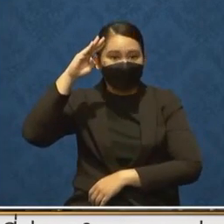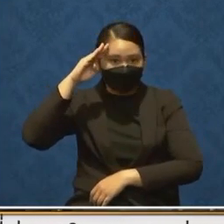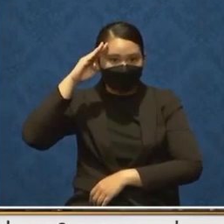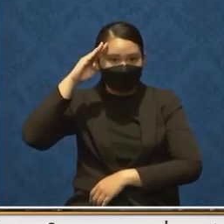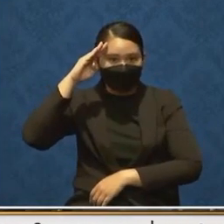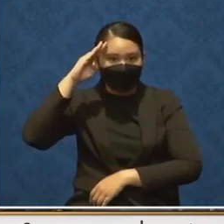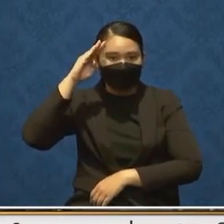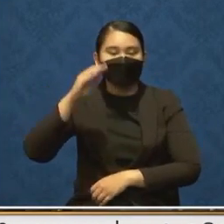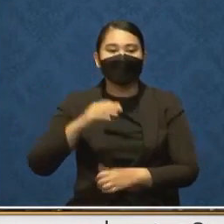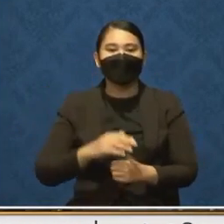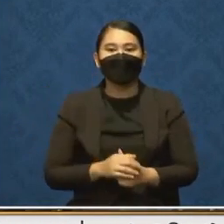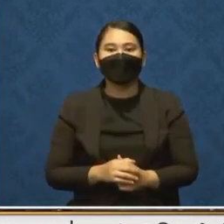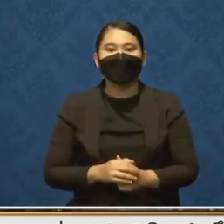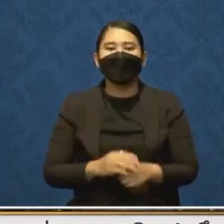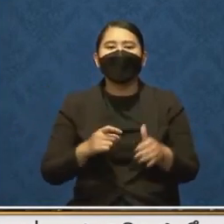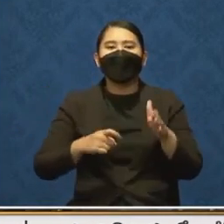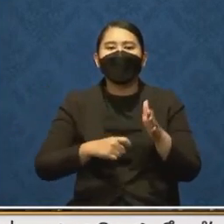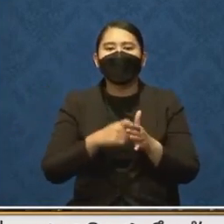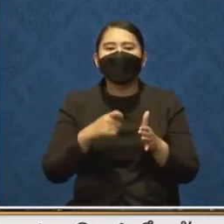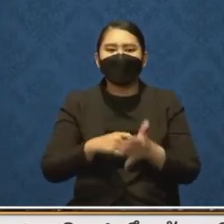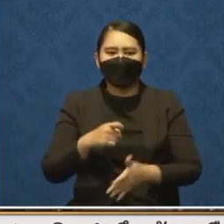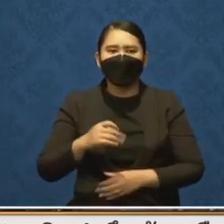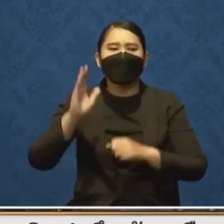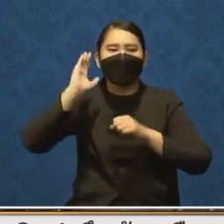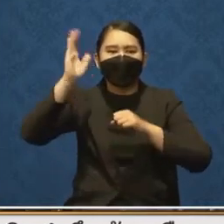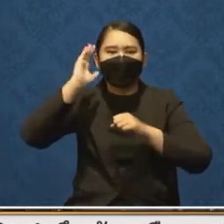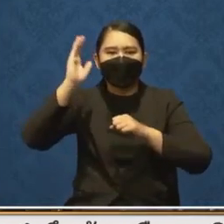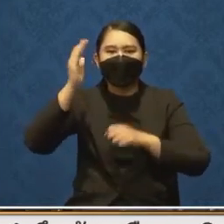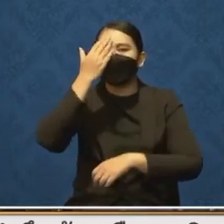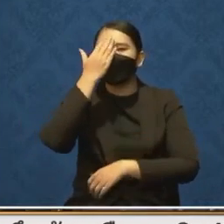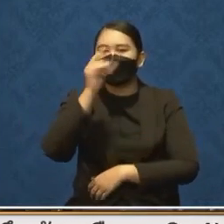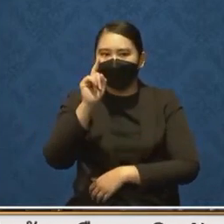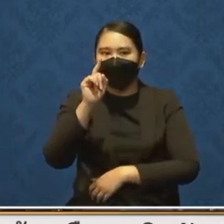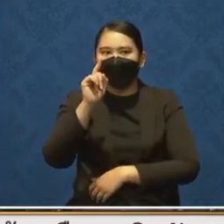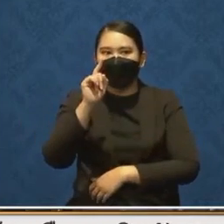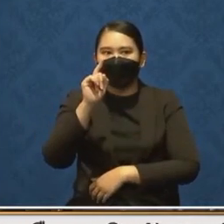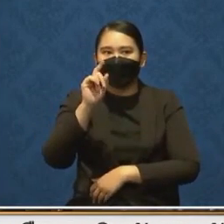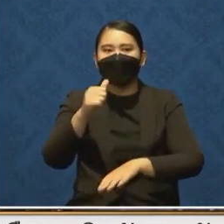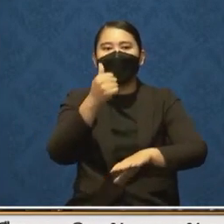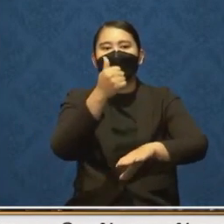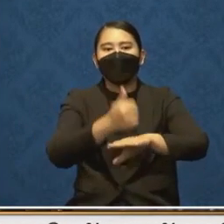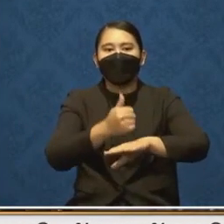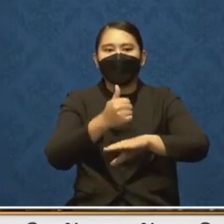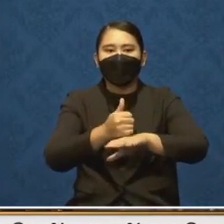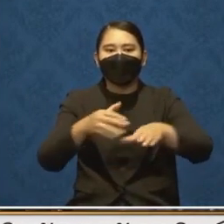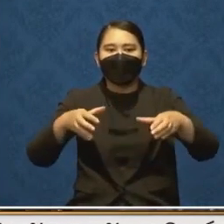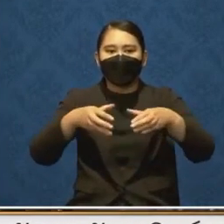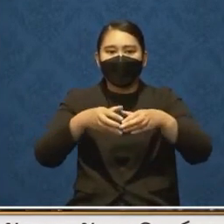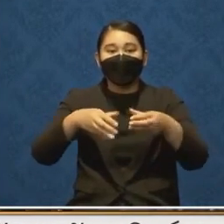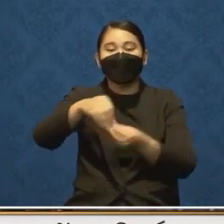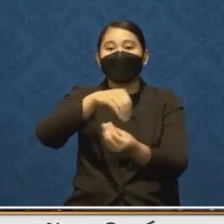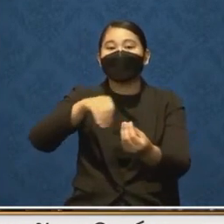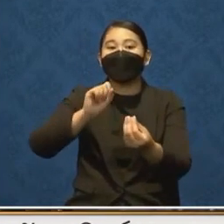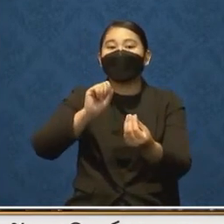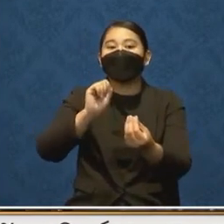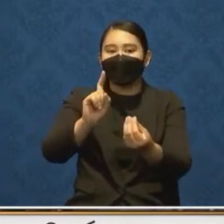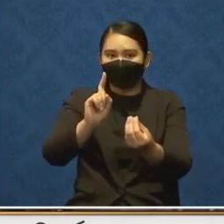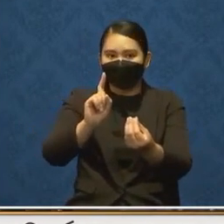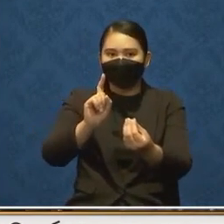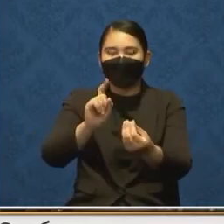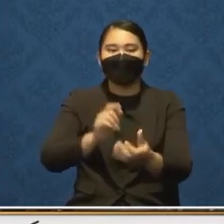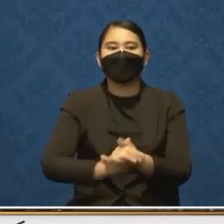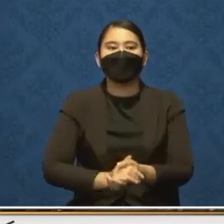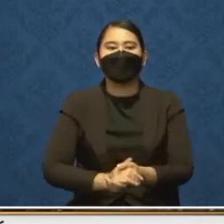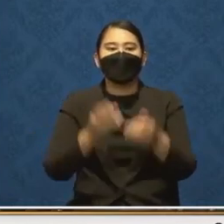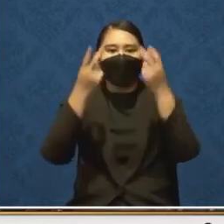าเหตุเพระว่าท่านเป็นหัวหน้าทีมเศษฐกิจท่านทำให้สิน